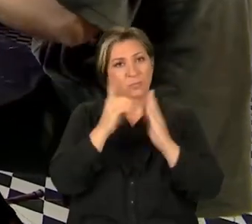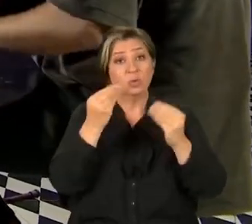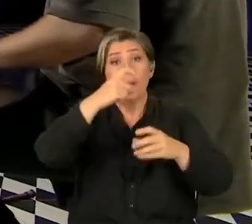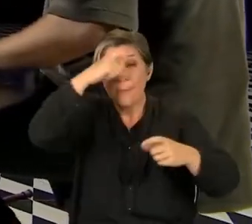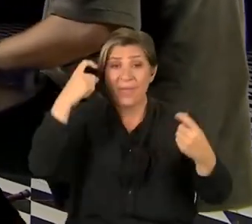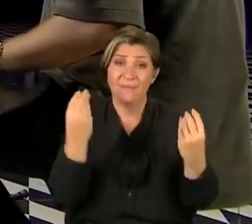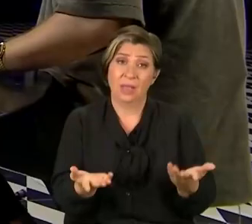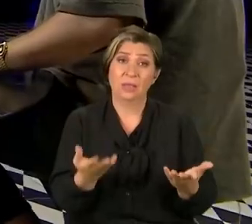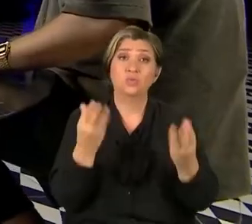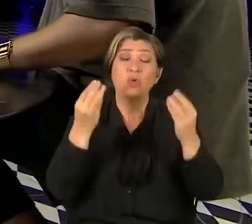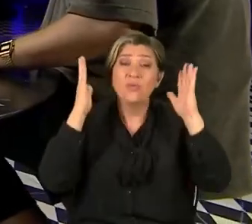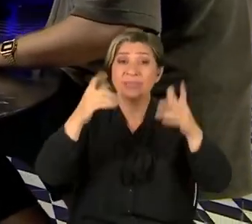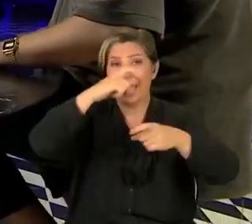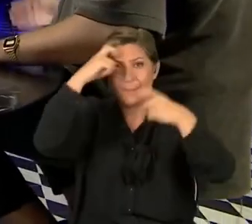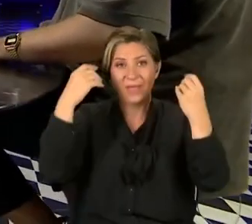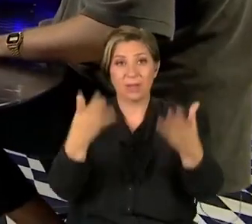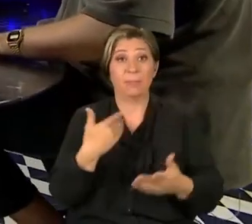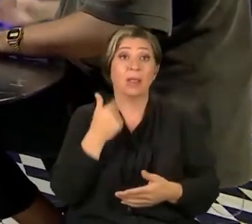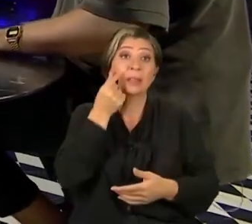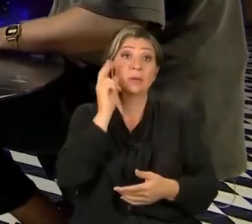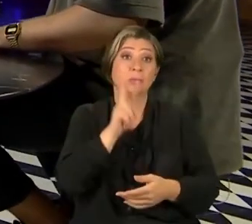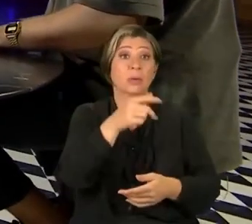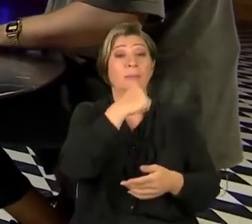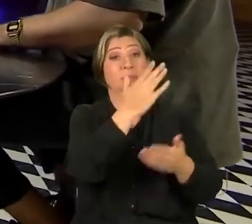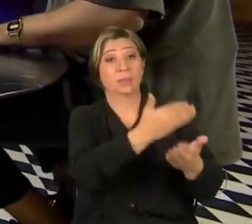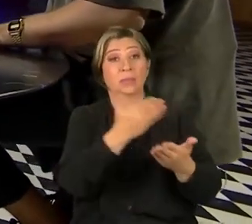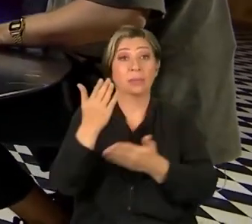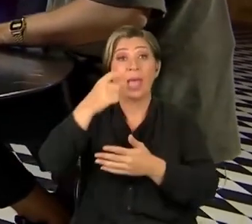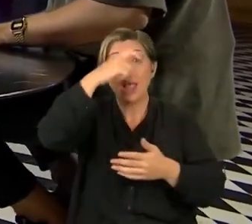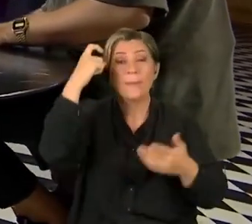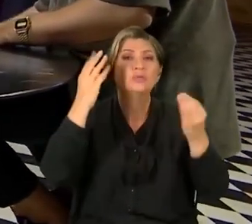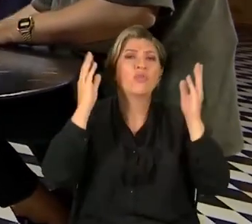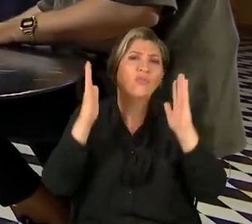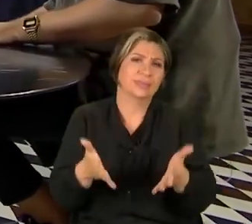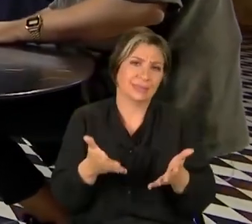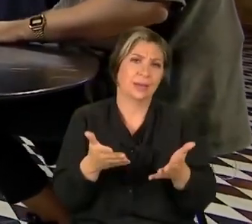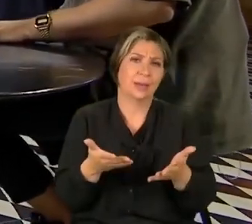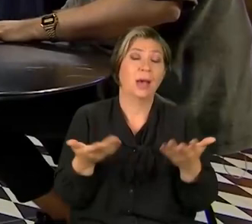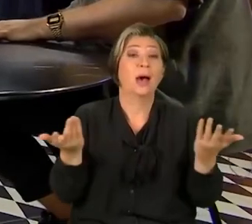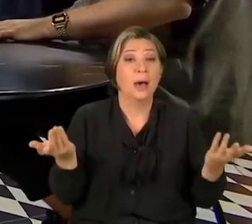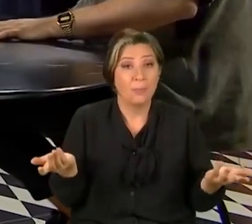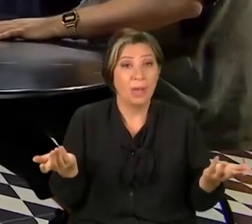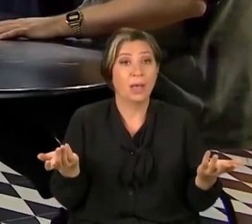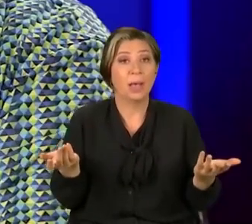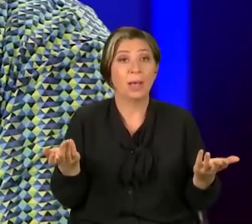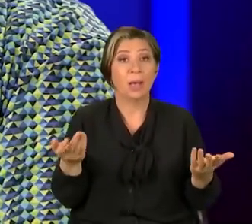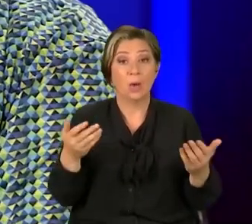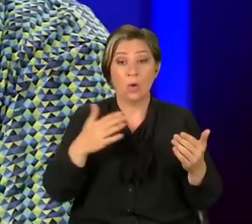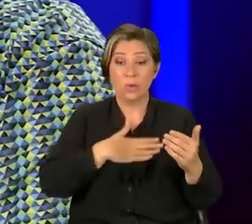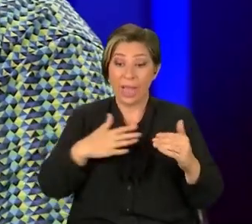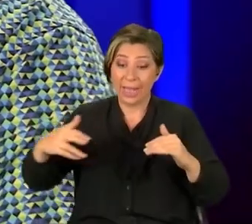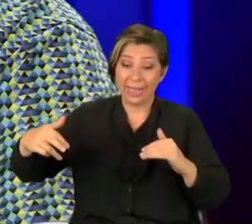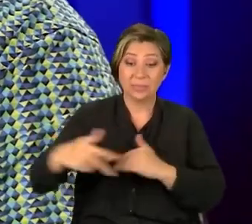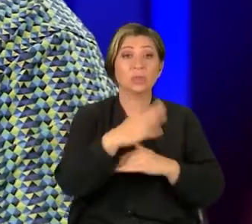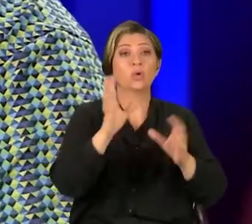verildi birçok yemekler verildi Ben şahidim yıllar çok fazla Tabii tabii ama ne bileyim önünden bile